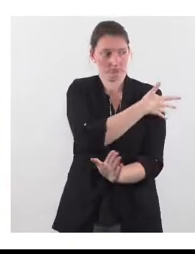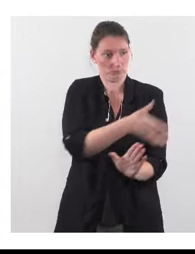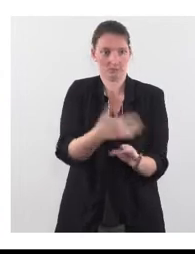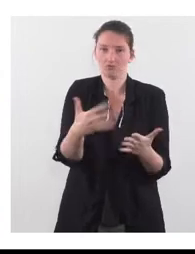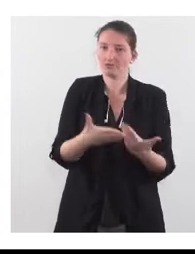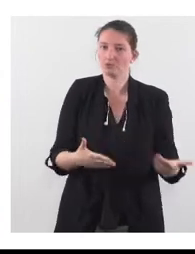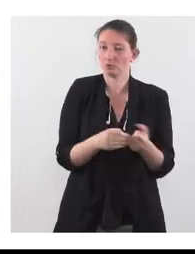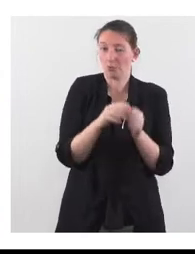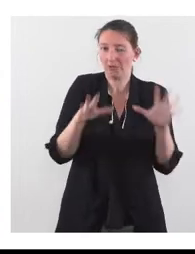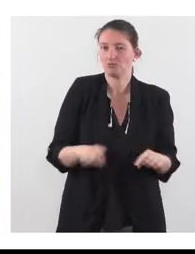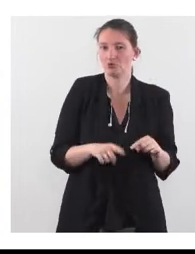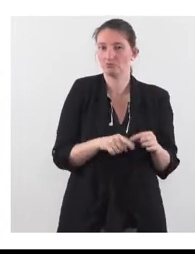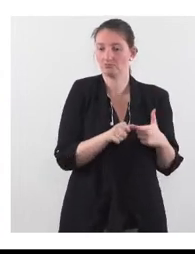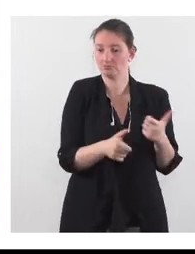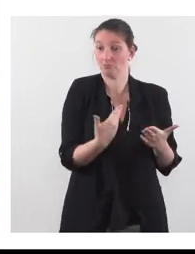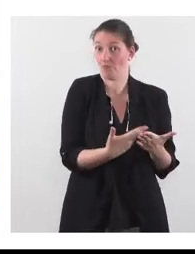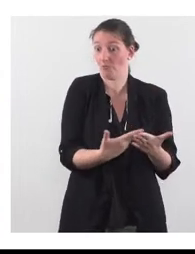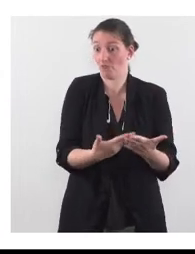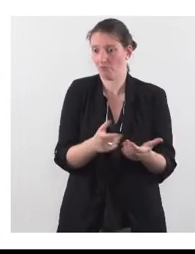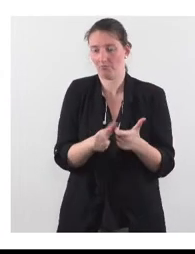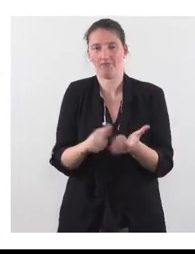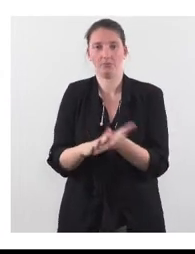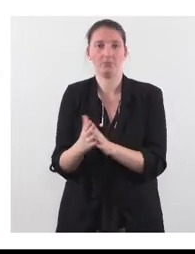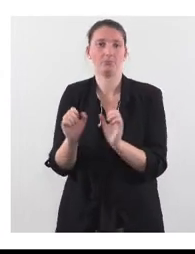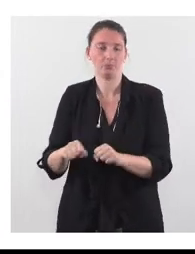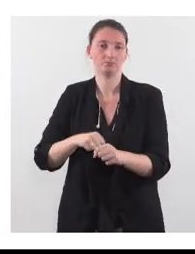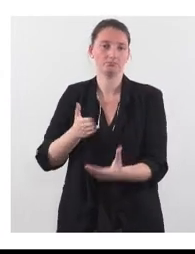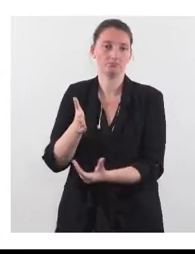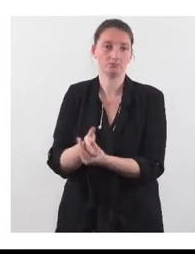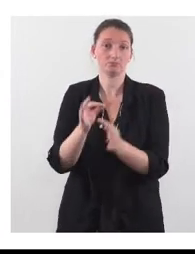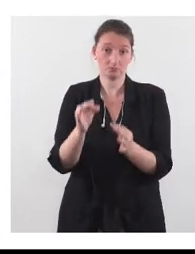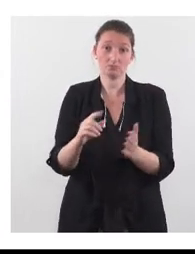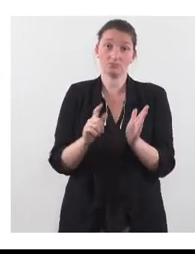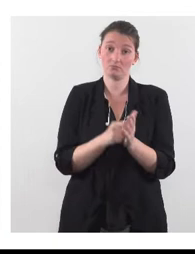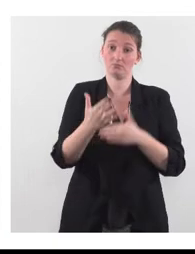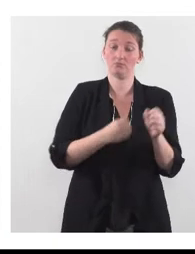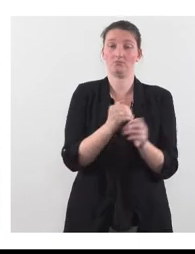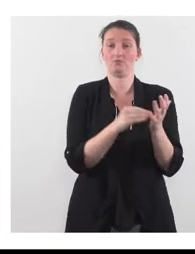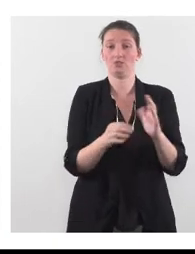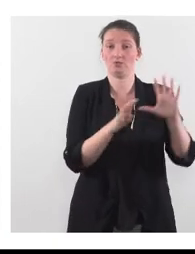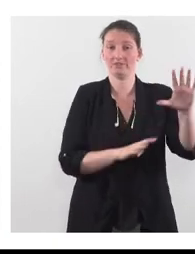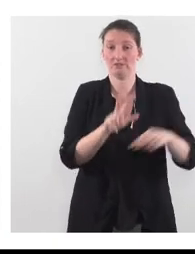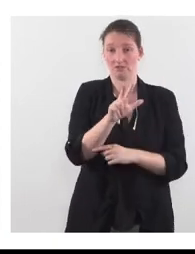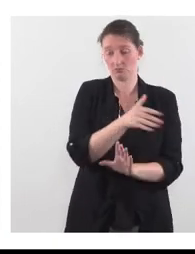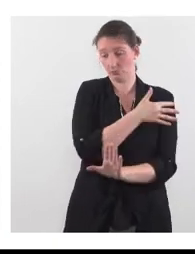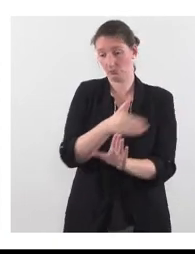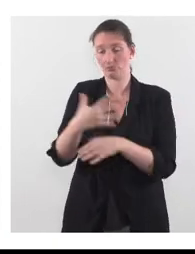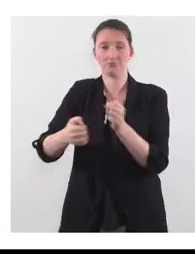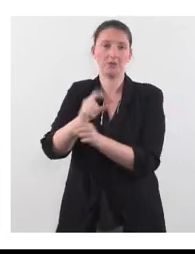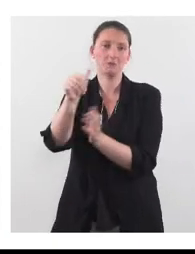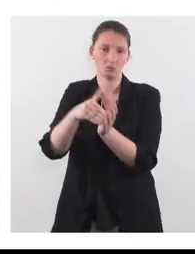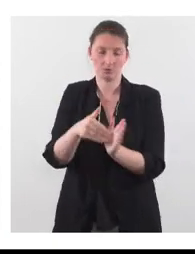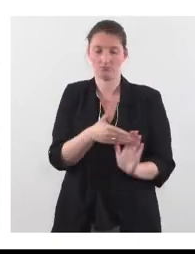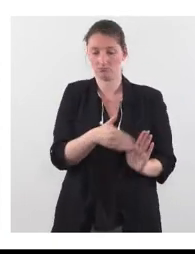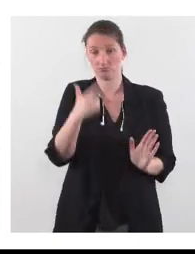pense, et là les chiffres montrent que entre 1993 et puis le début des années 2000, le nombre de dossiers judiciaires qui